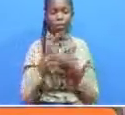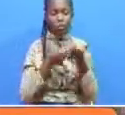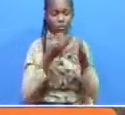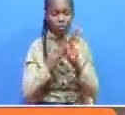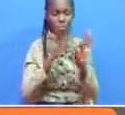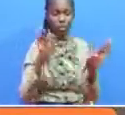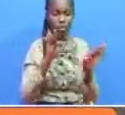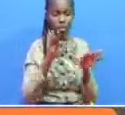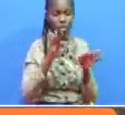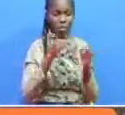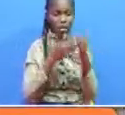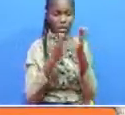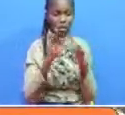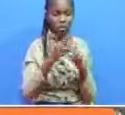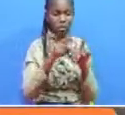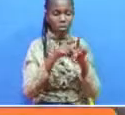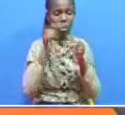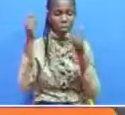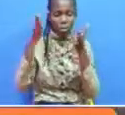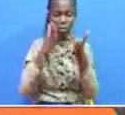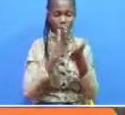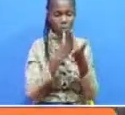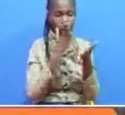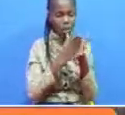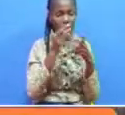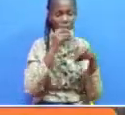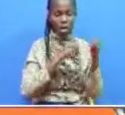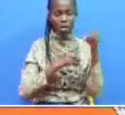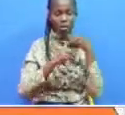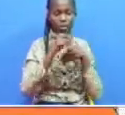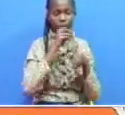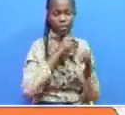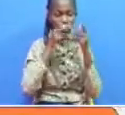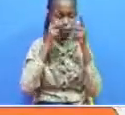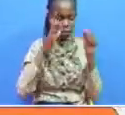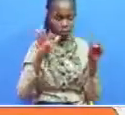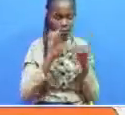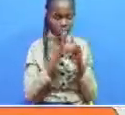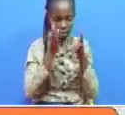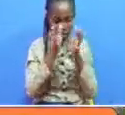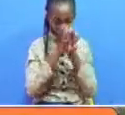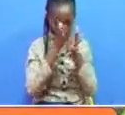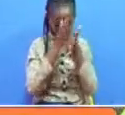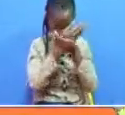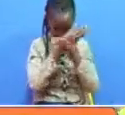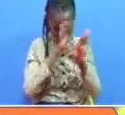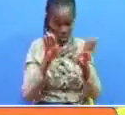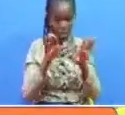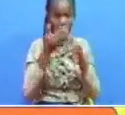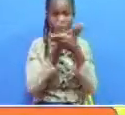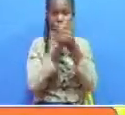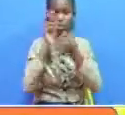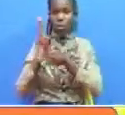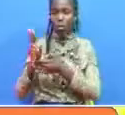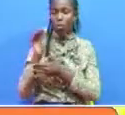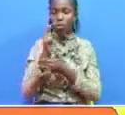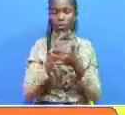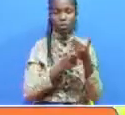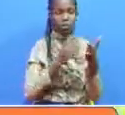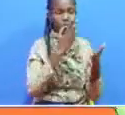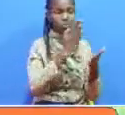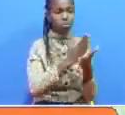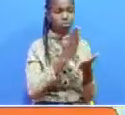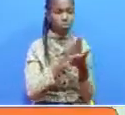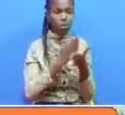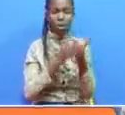kusakuwa tongoi na mwateti kuikithia kana usakuwa ni ningi niwezu awi wa Mauvoo na Udhei. Aikulia Musumbiru Kinyata kuikithia kana